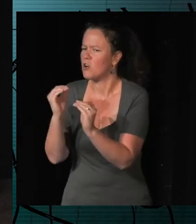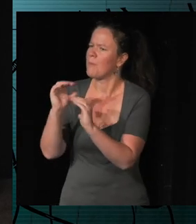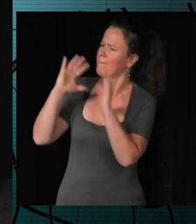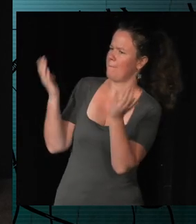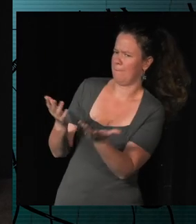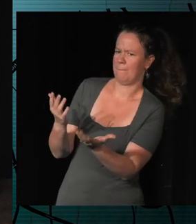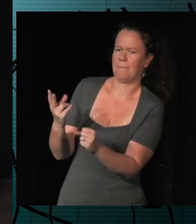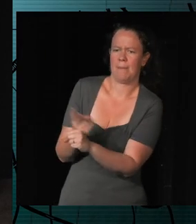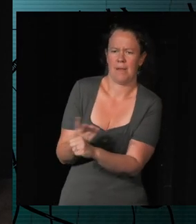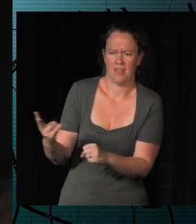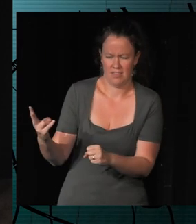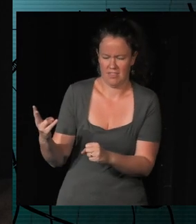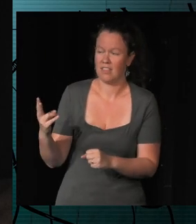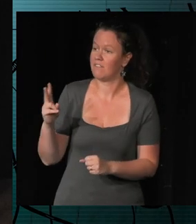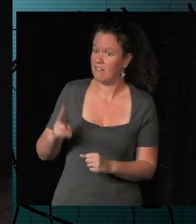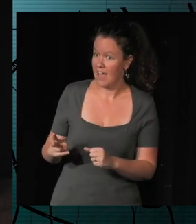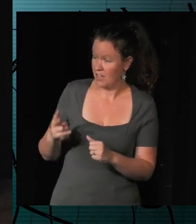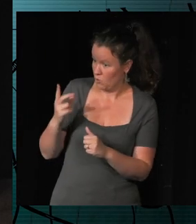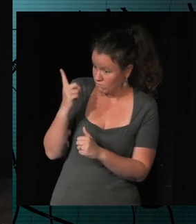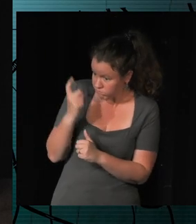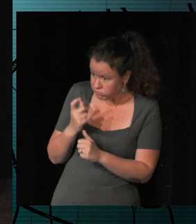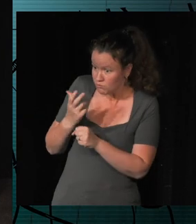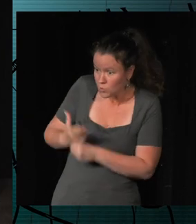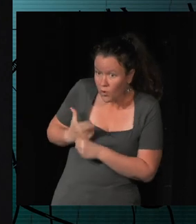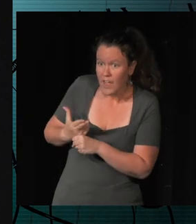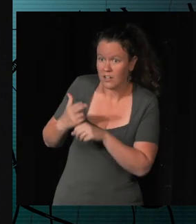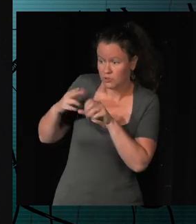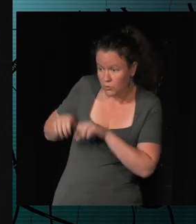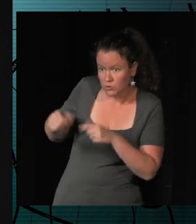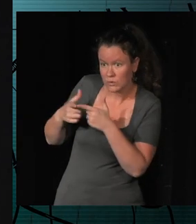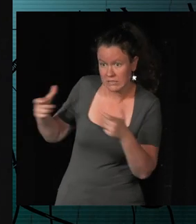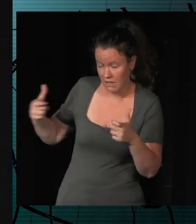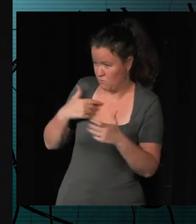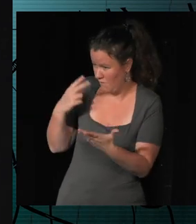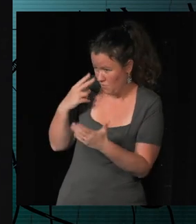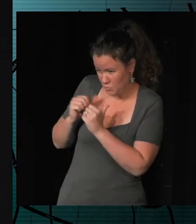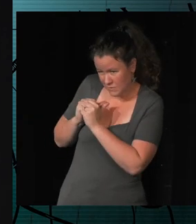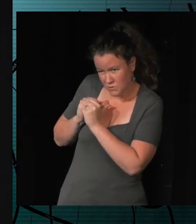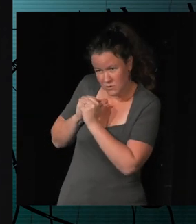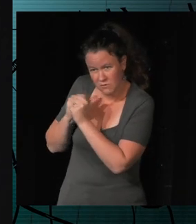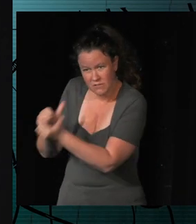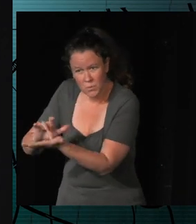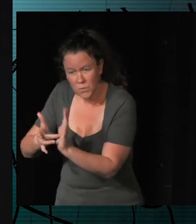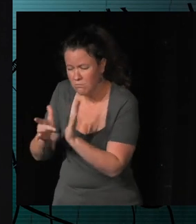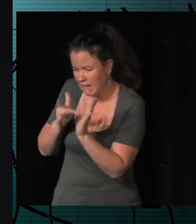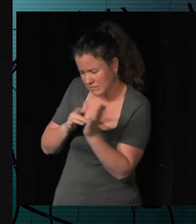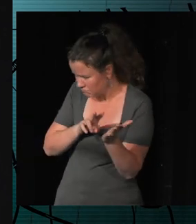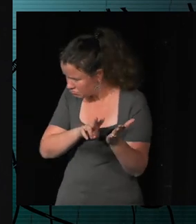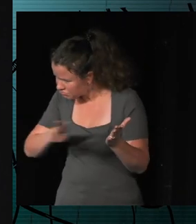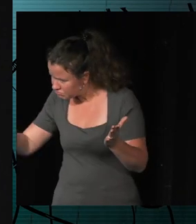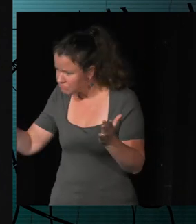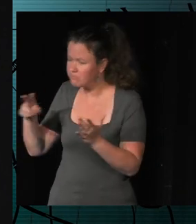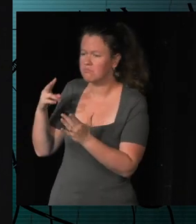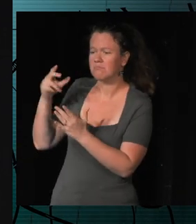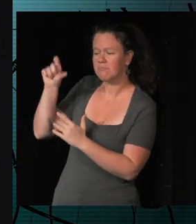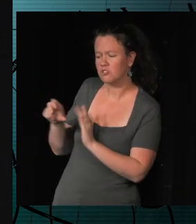je j'ai plus chez tous les magazines qui en parlaient les interviews de Gans les photos de décor enfin j'étais vraiment j'ai suivi le projet de A à Z